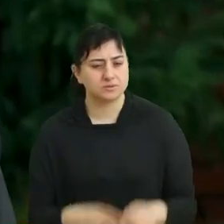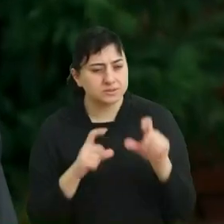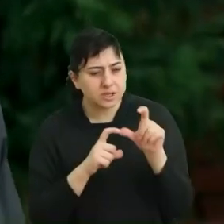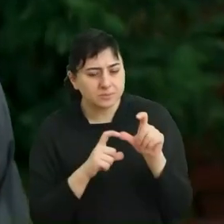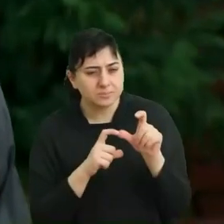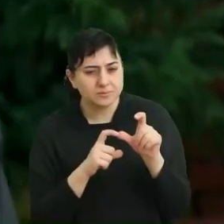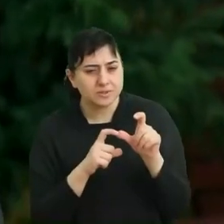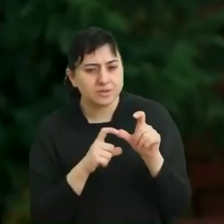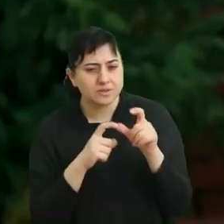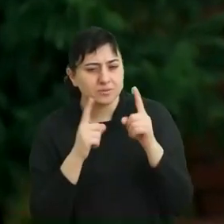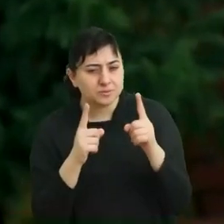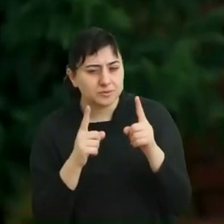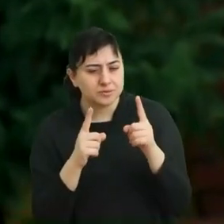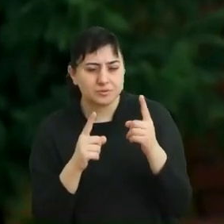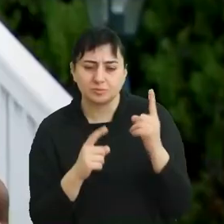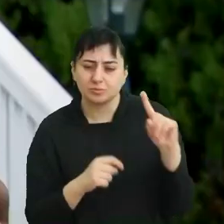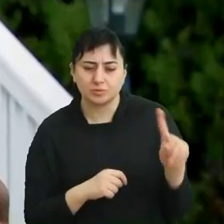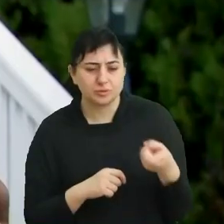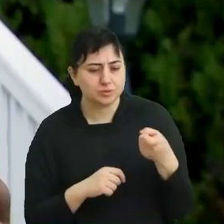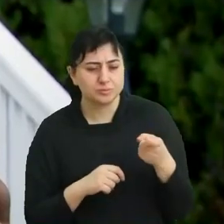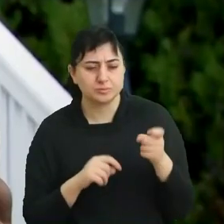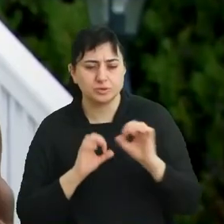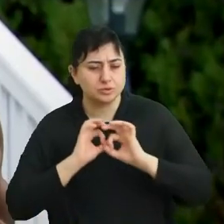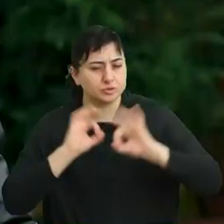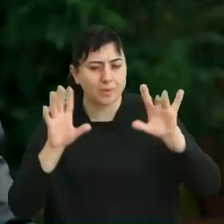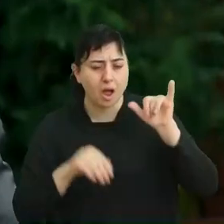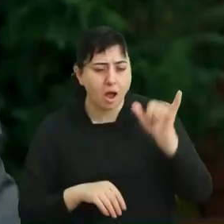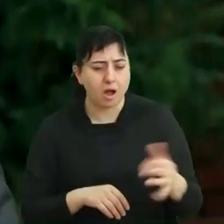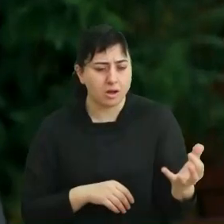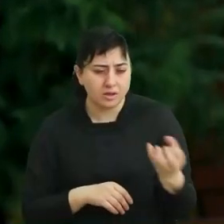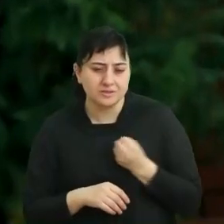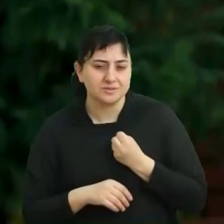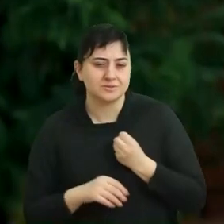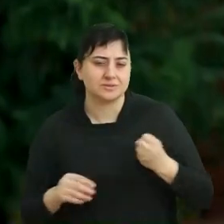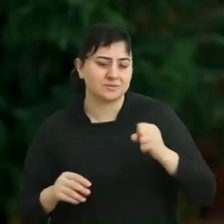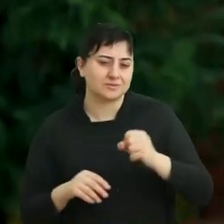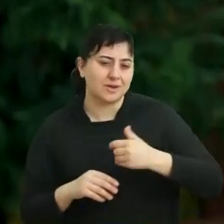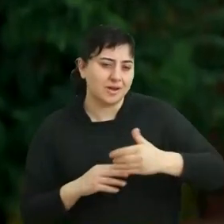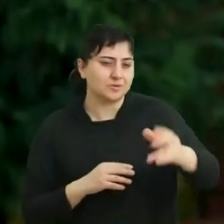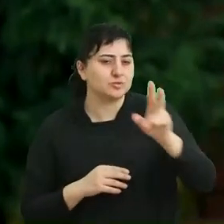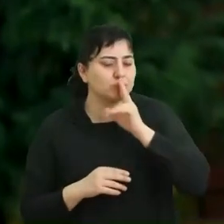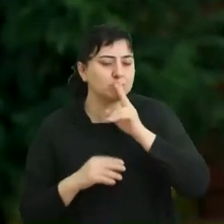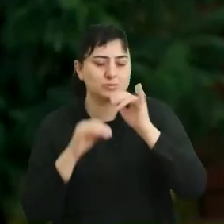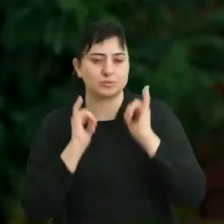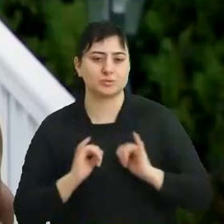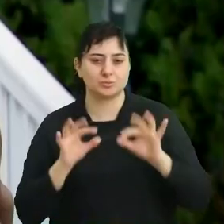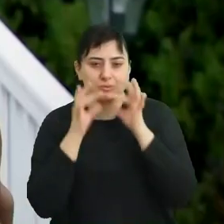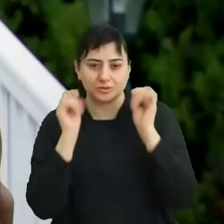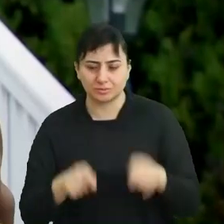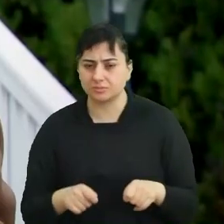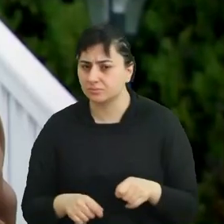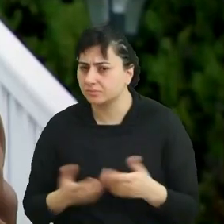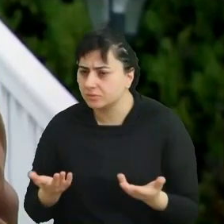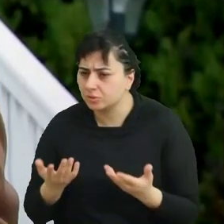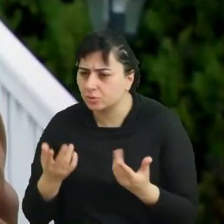Sarp, öyle bir ürün buldum ki haklarını alırsak hayatımızın sonuna kadar rahat ederiz. Ürün